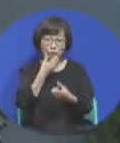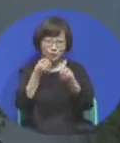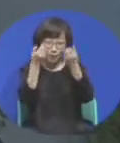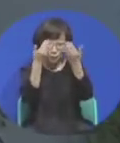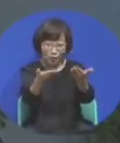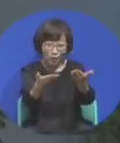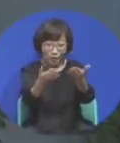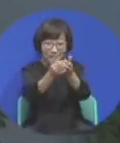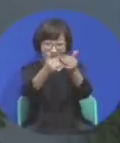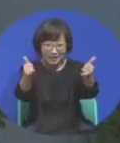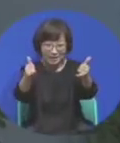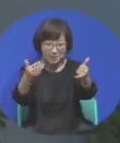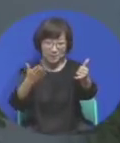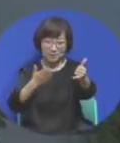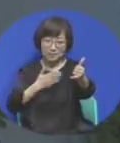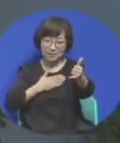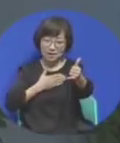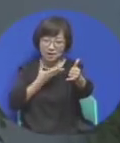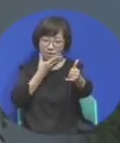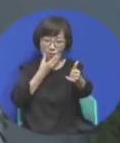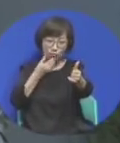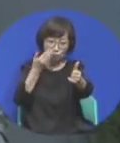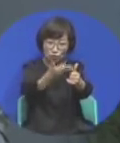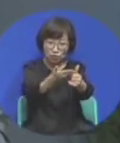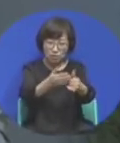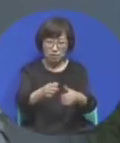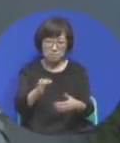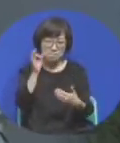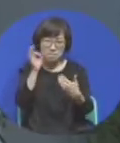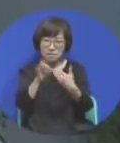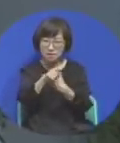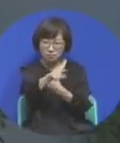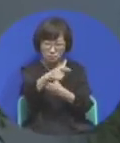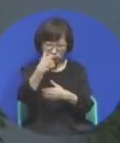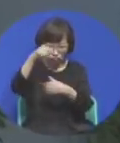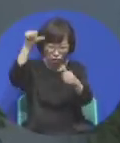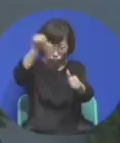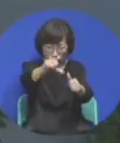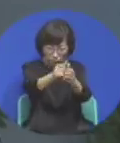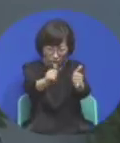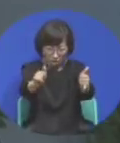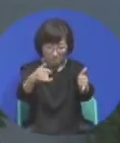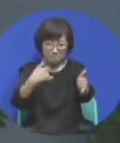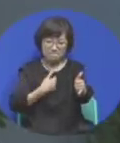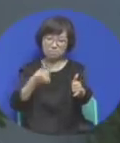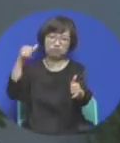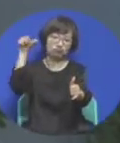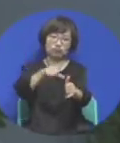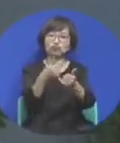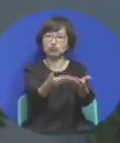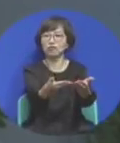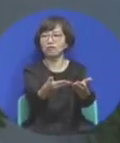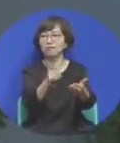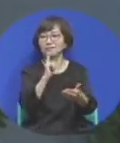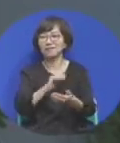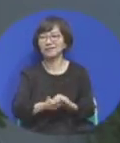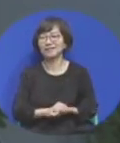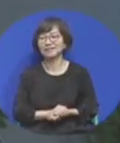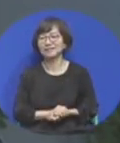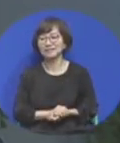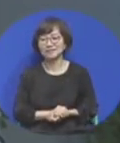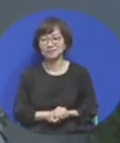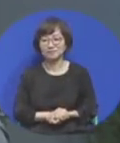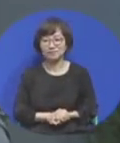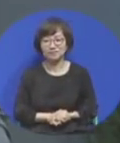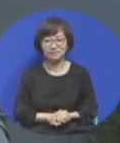너를 저주하는 자는 내가 저주를 내리겠다. He says, I will bless those who bless you and him who dishonors you, I will curse. 중요한 게 3절에 나왔습니다. And something very important comes out in